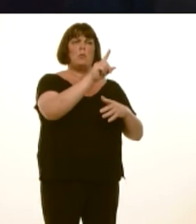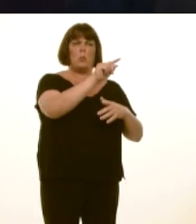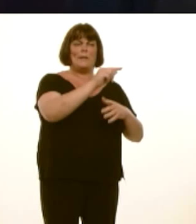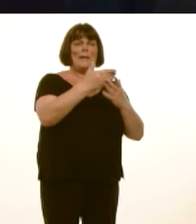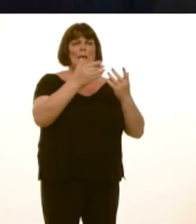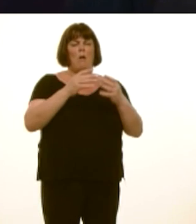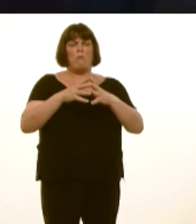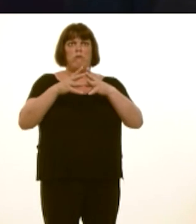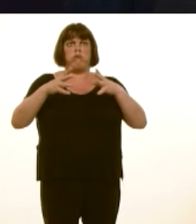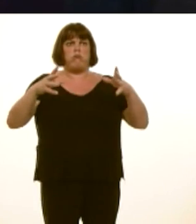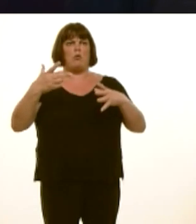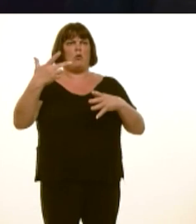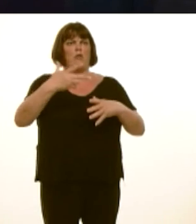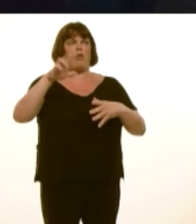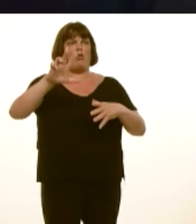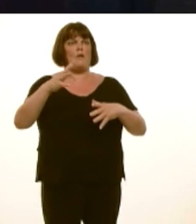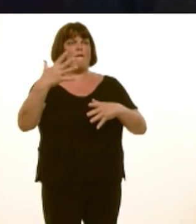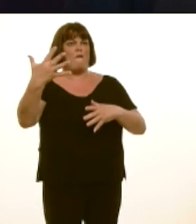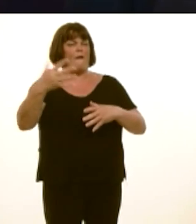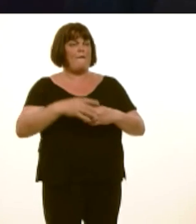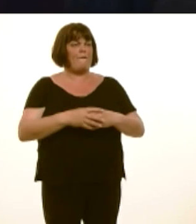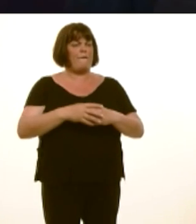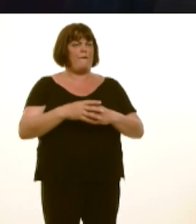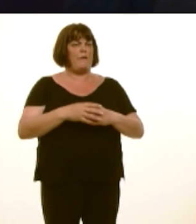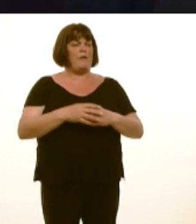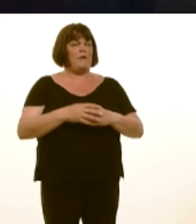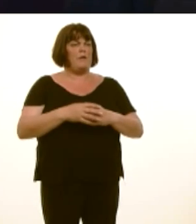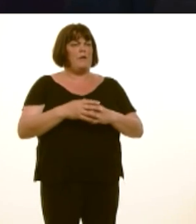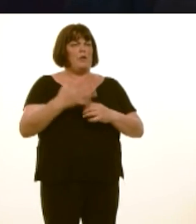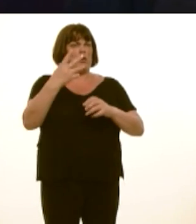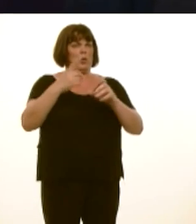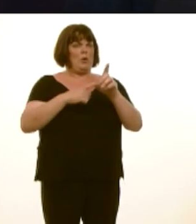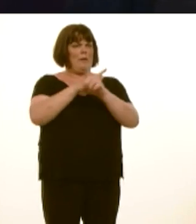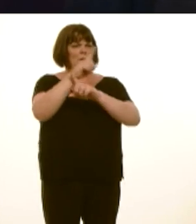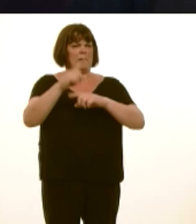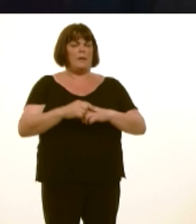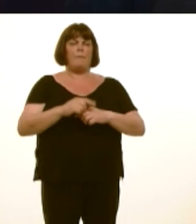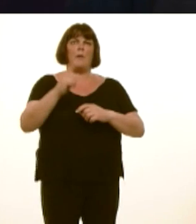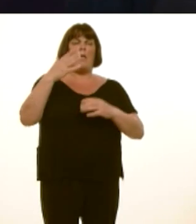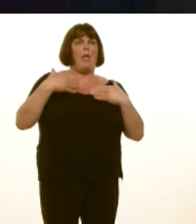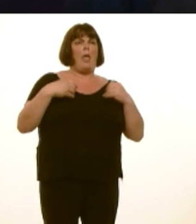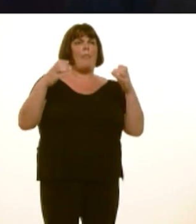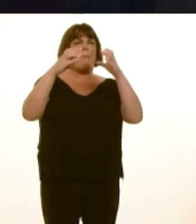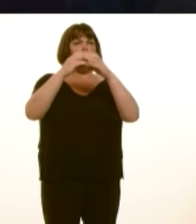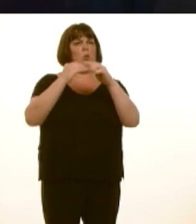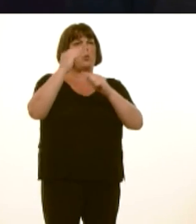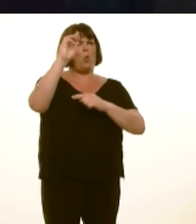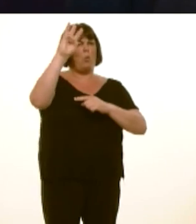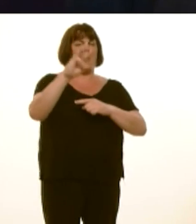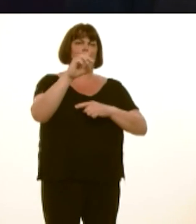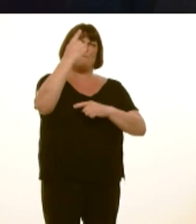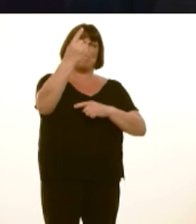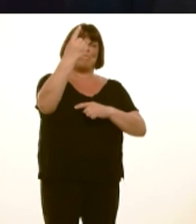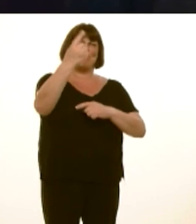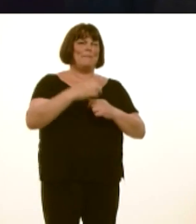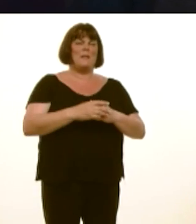erbyn mis Ebrill eleni. Mae gan y Bwrdd Iechyd yn y gogledd hanes o beidio defnyddio arian sydd wedi cael ei glisnodi